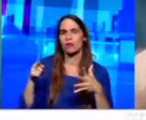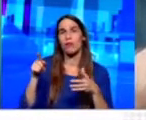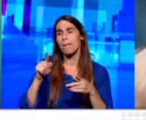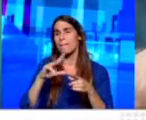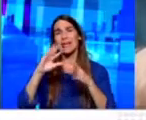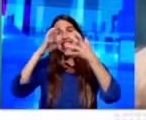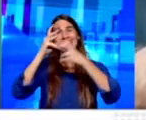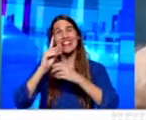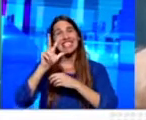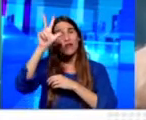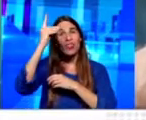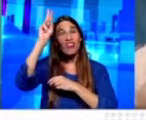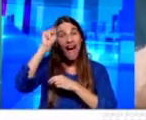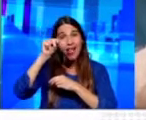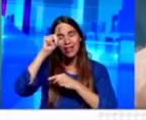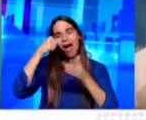ועד אילת, כמו שאומרים,